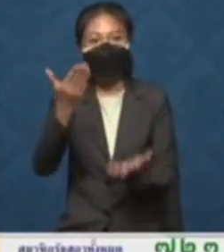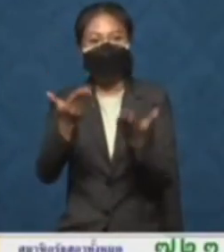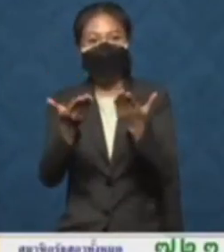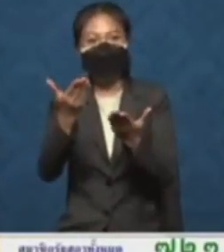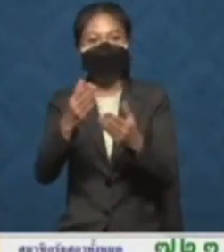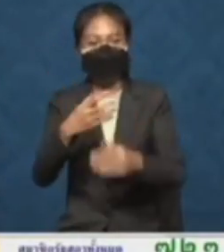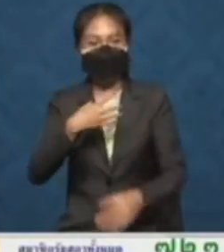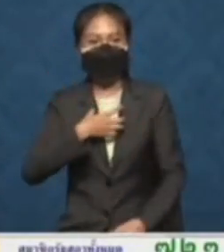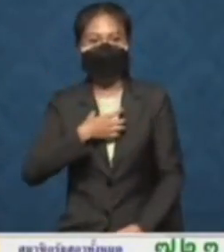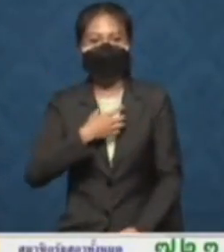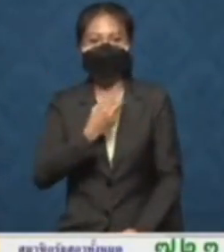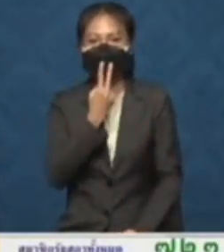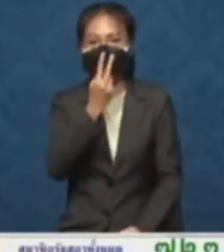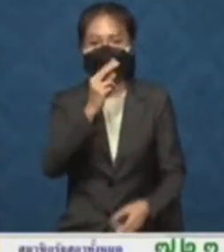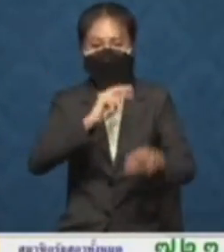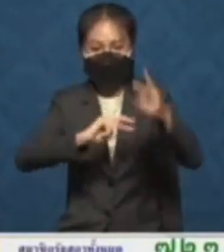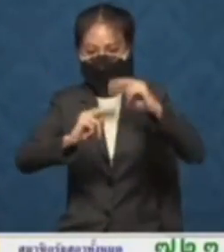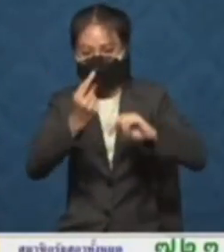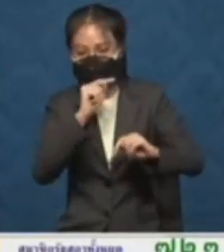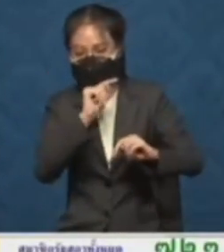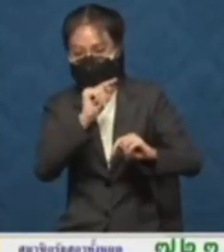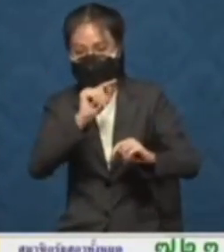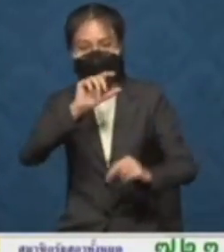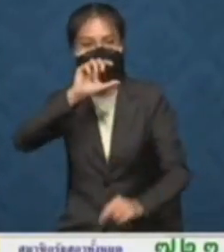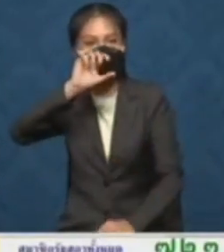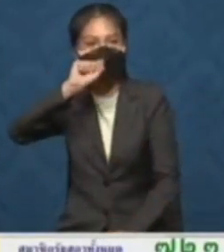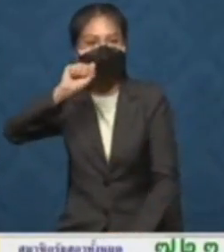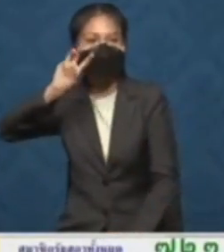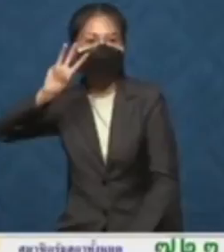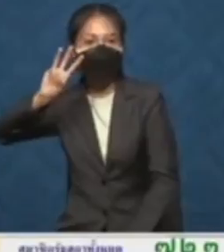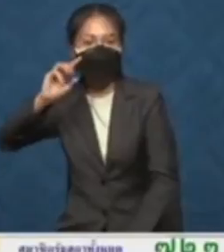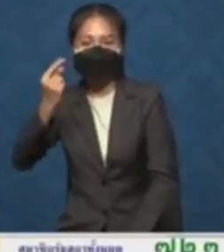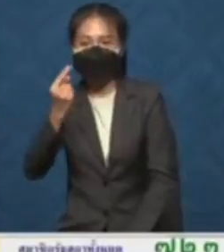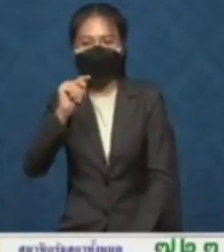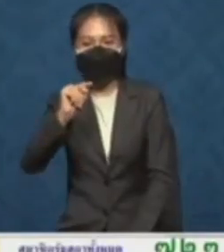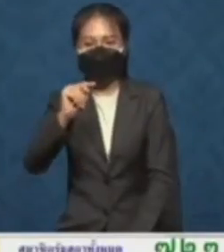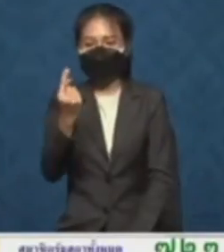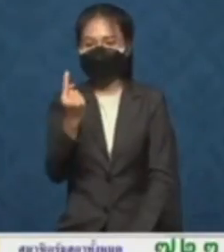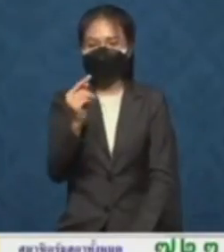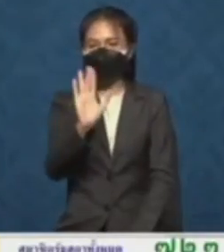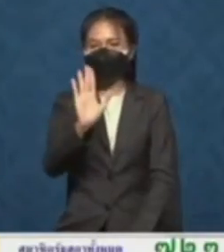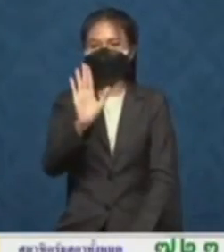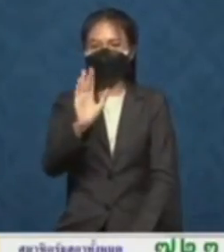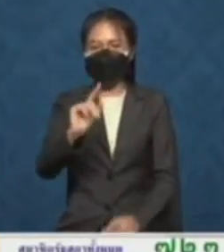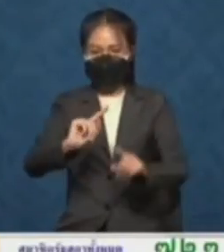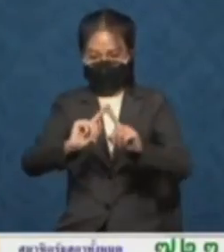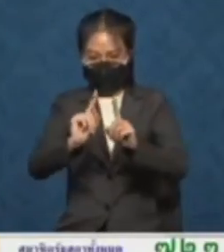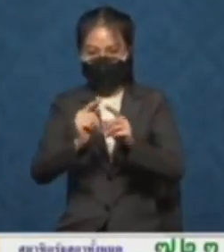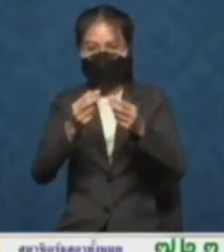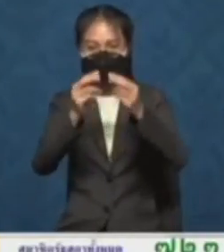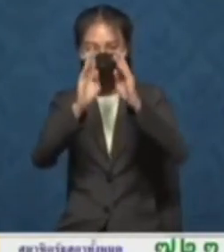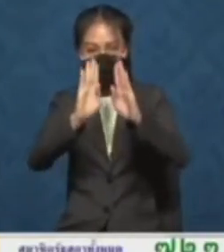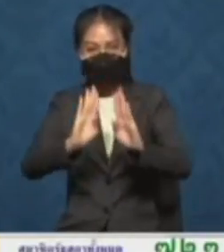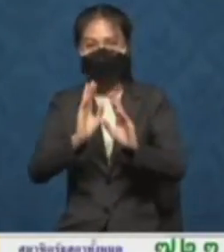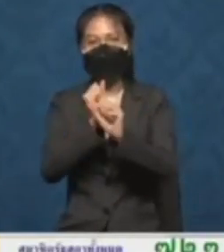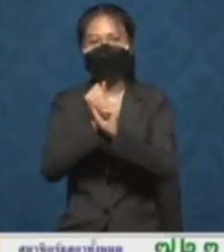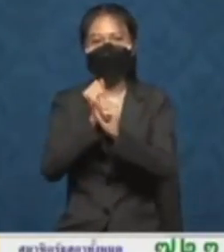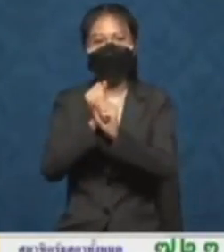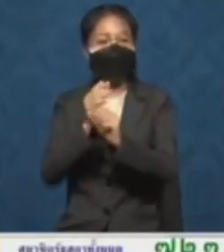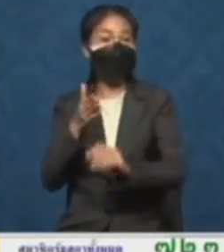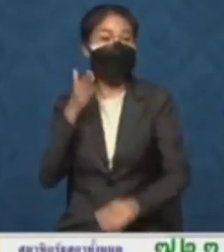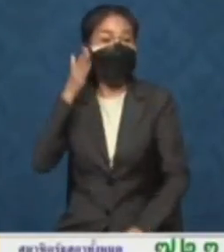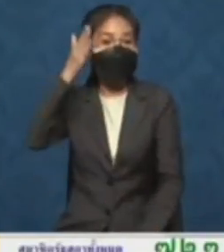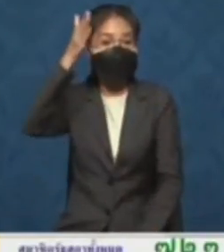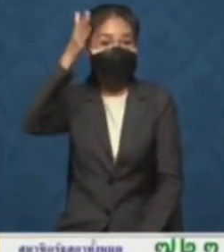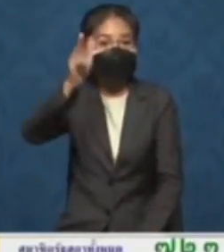ากให้มองว่าไม่ใช่สมาชิกวุฒิสภาชุดนี้อย่างเดียวเพราะว่าสิ่งที่ท่านจะออกแบบเป็นเรื่องถาวรชุดปัจจุบันเ